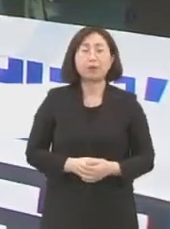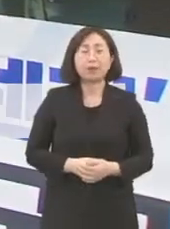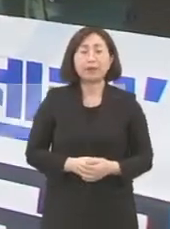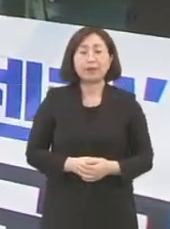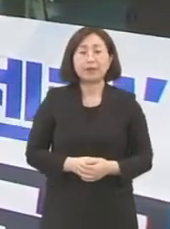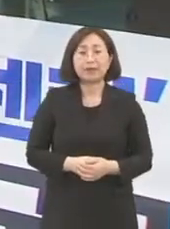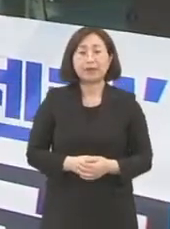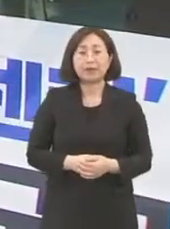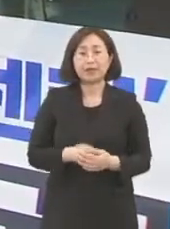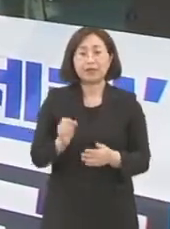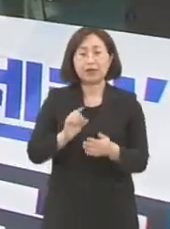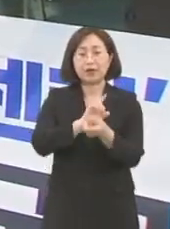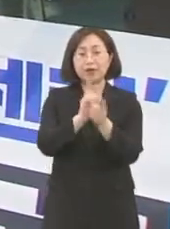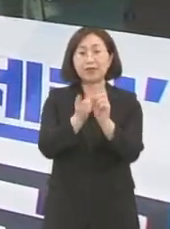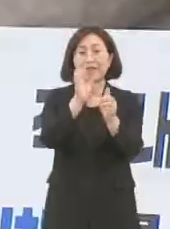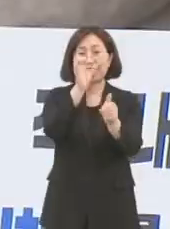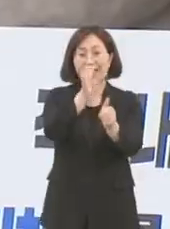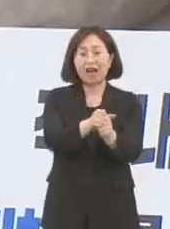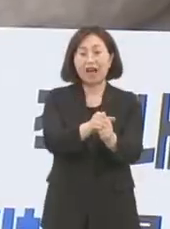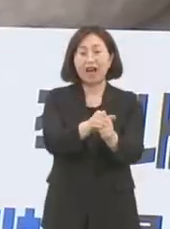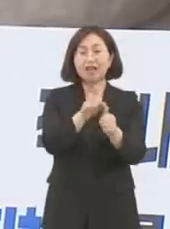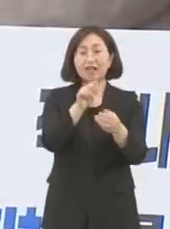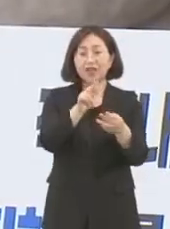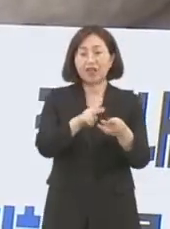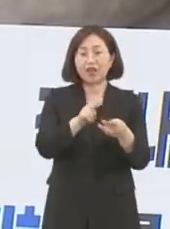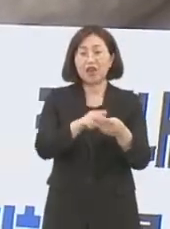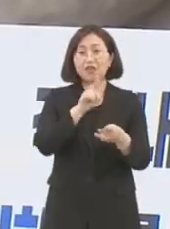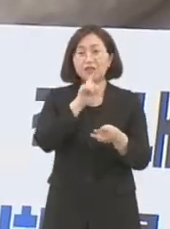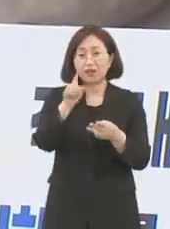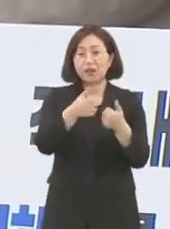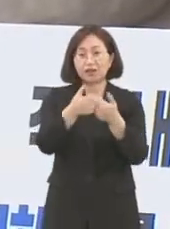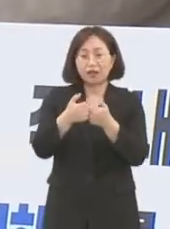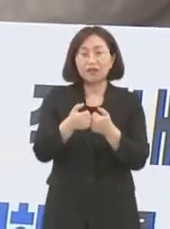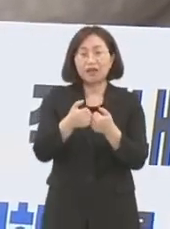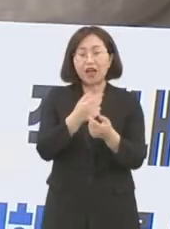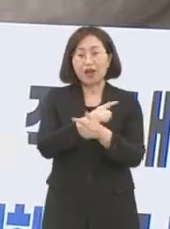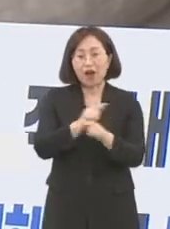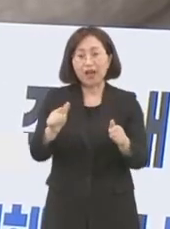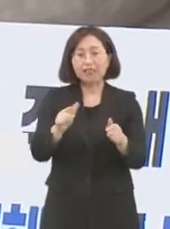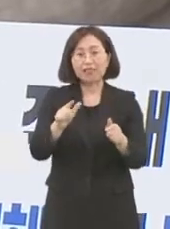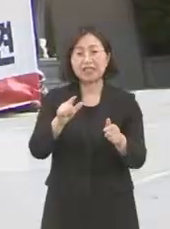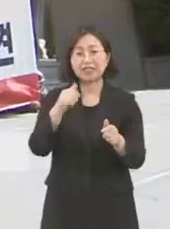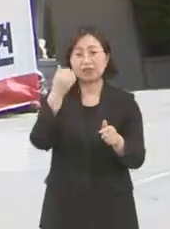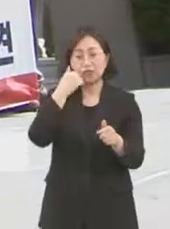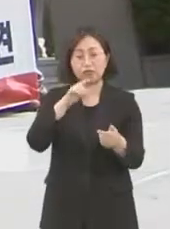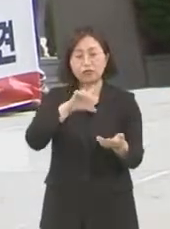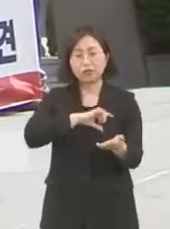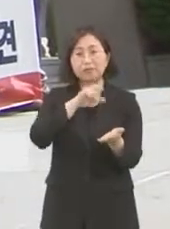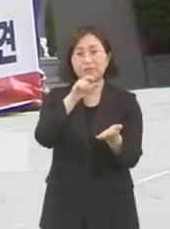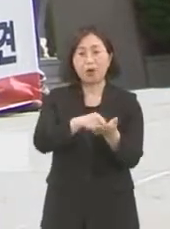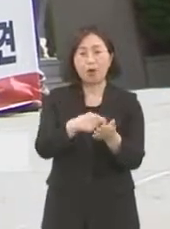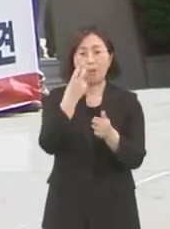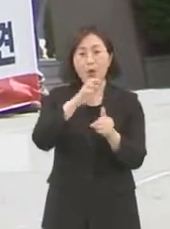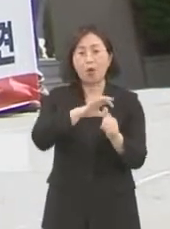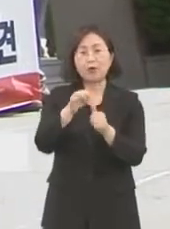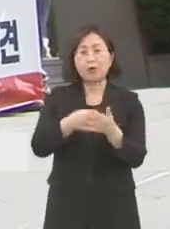그러면서 위수탁 계약서에 피해 노동자 신고와 상담, 징계 등의 절차를 명시하는 등 노동인권